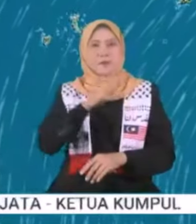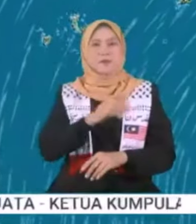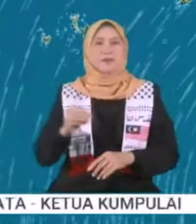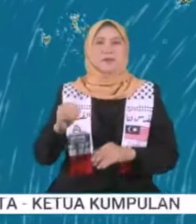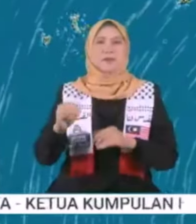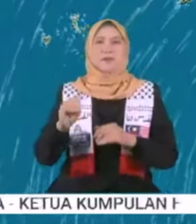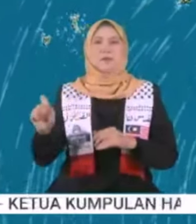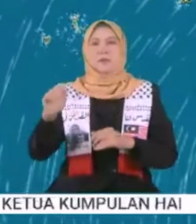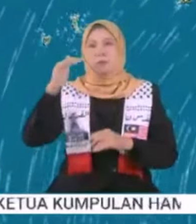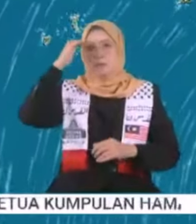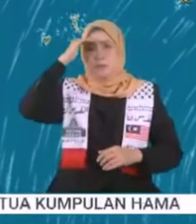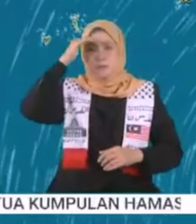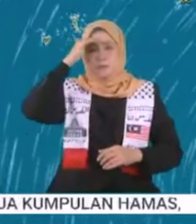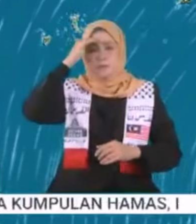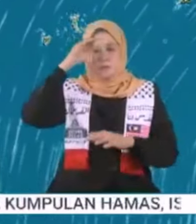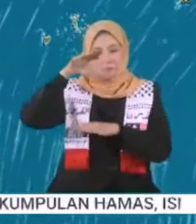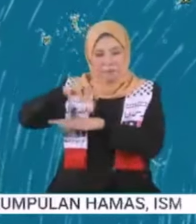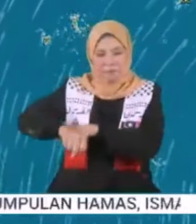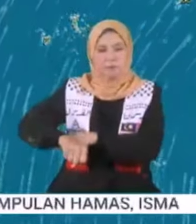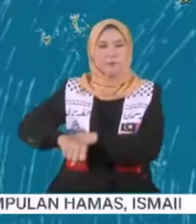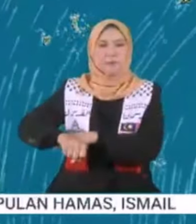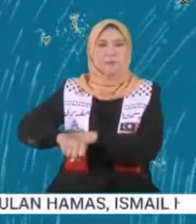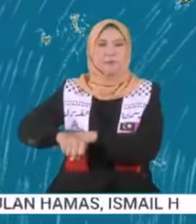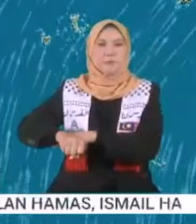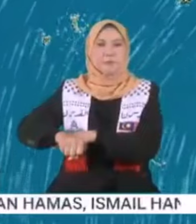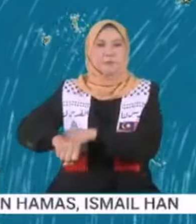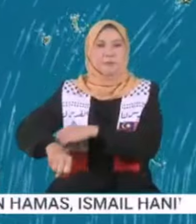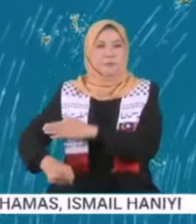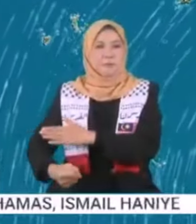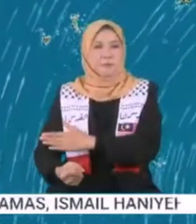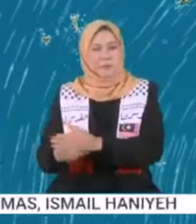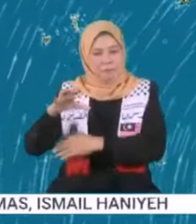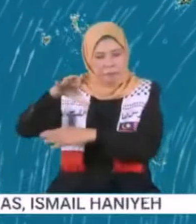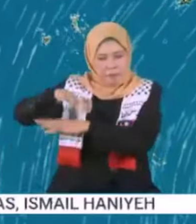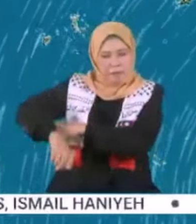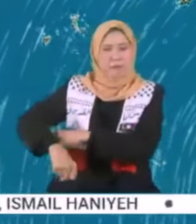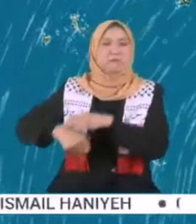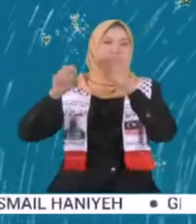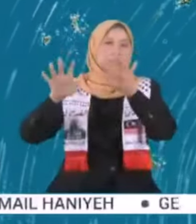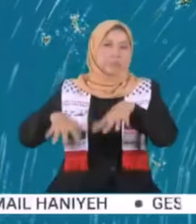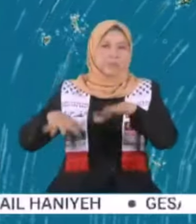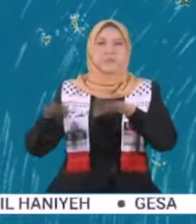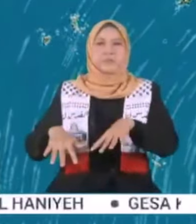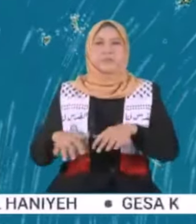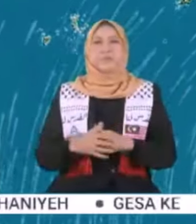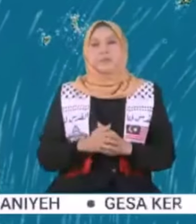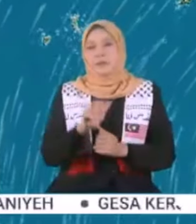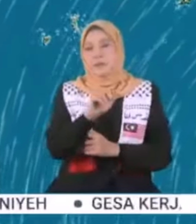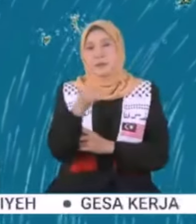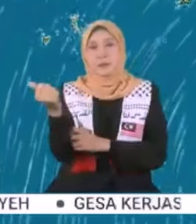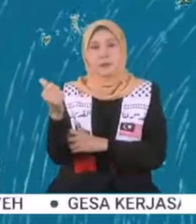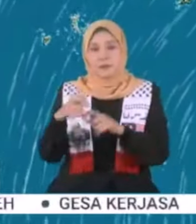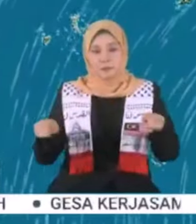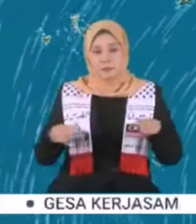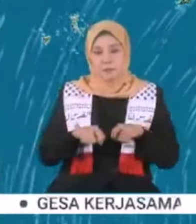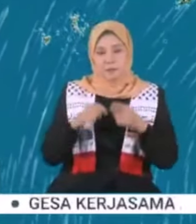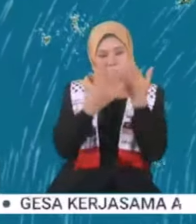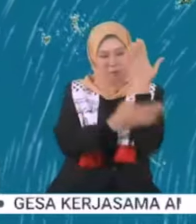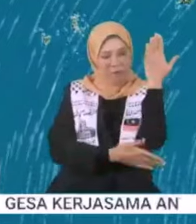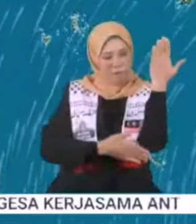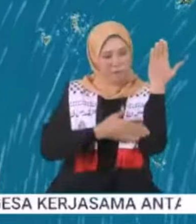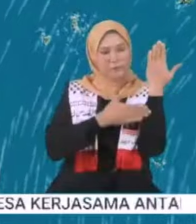di timur Johor menjelang awal malam nanti sehingga ke lewat malam nanti. Manakala lain-lain tempat di seluruh semenanjung